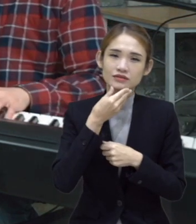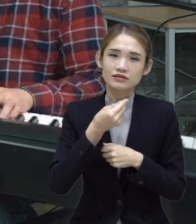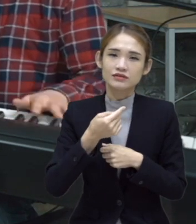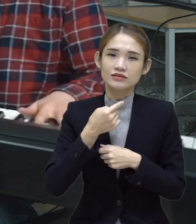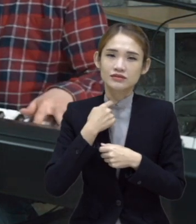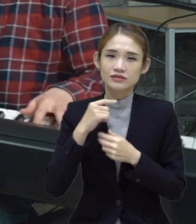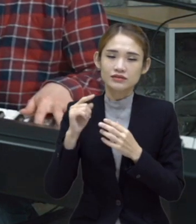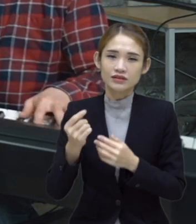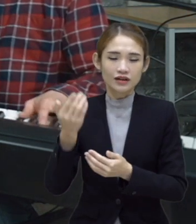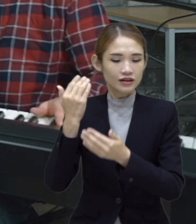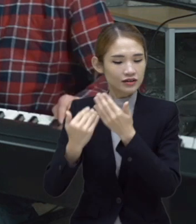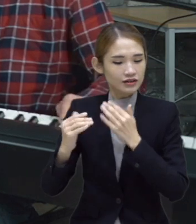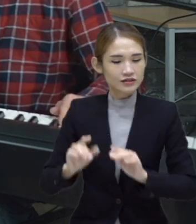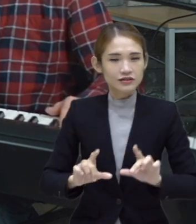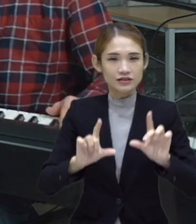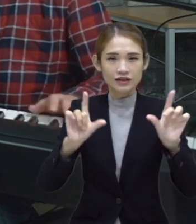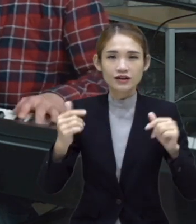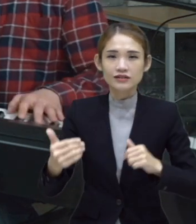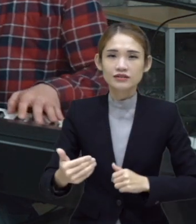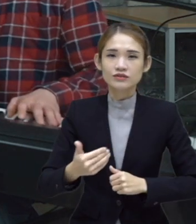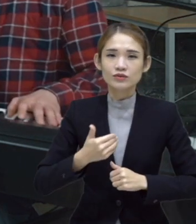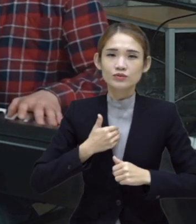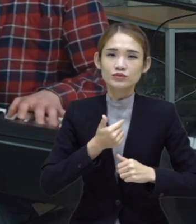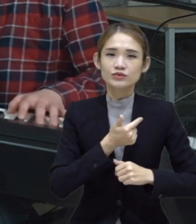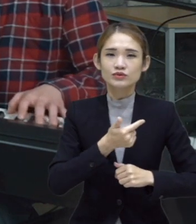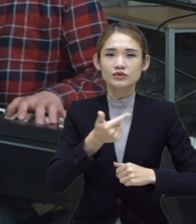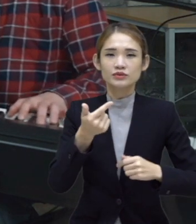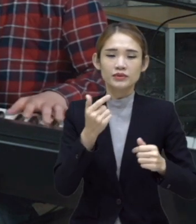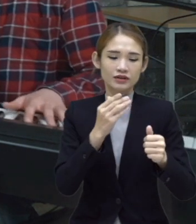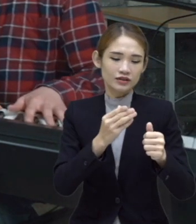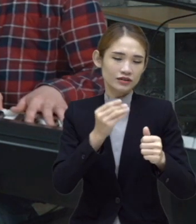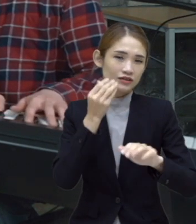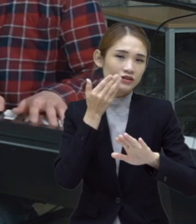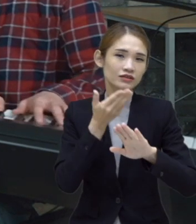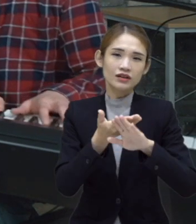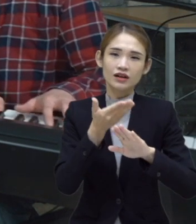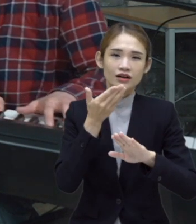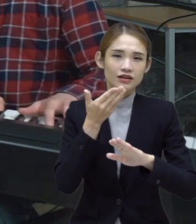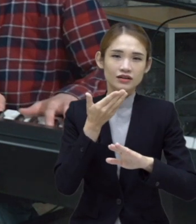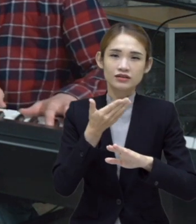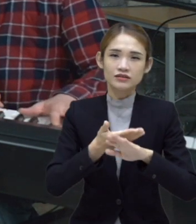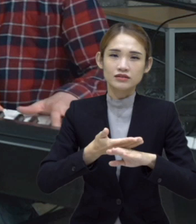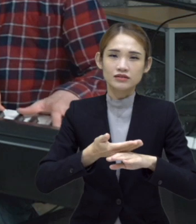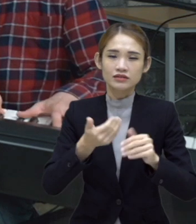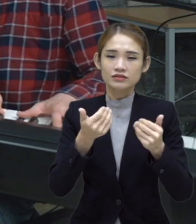행복했던 지난 날의 나와 너무 달라서